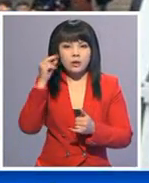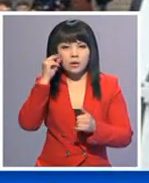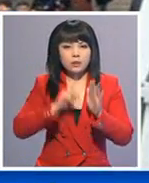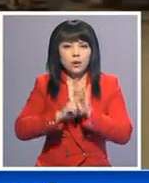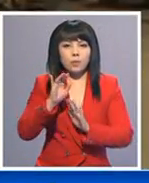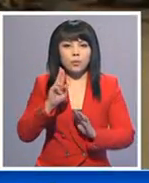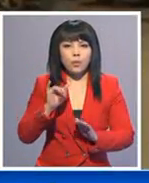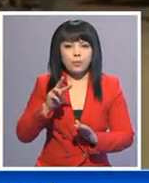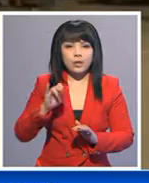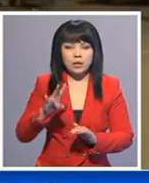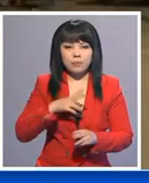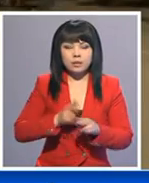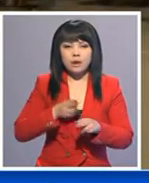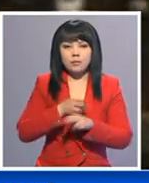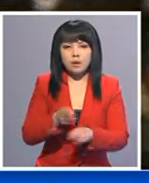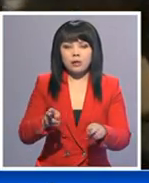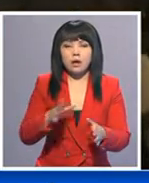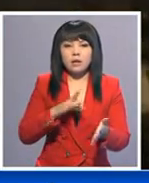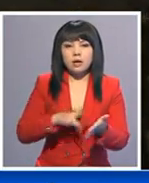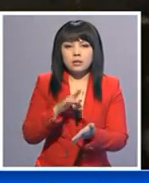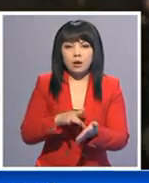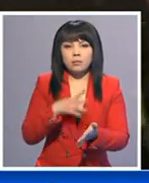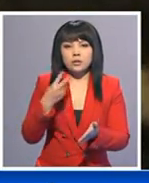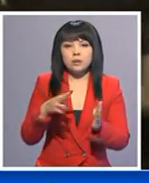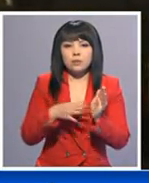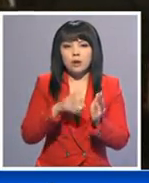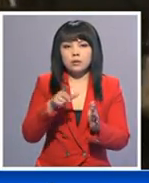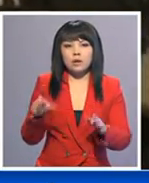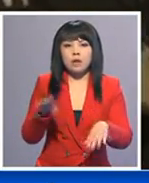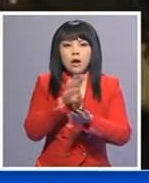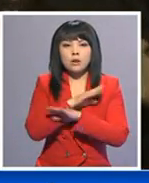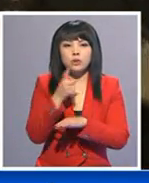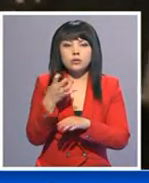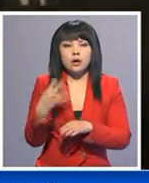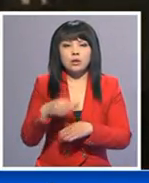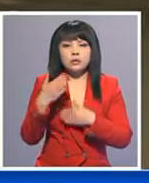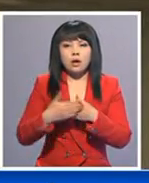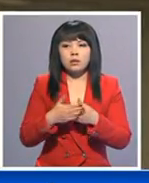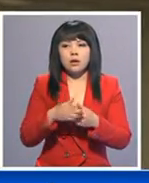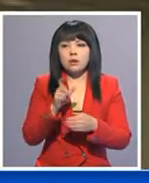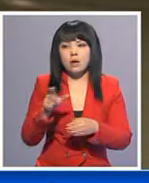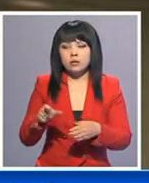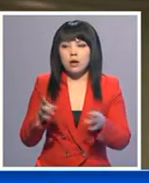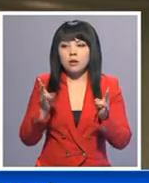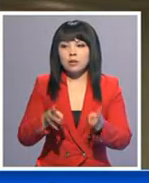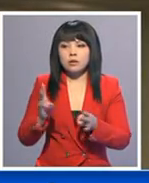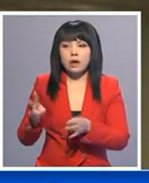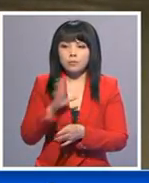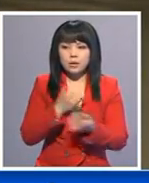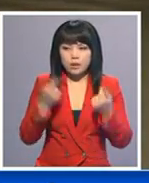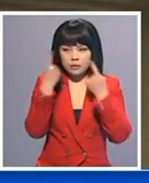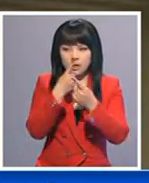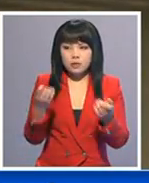Куньмей қаласының теміржол вокзалында дәл осындай шабуылдан 29 адам қаза тауып, 140-қа жуығы жараланған болатын. Ел ақпарат